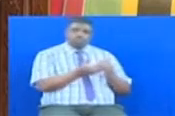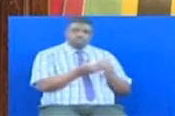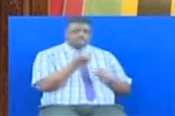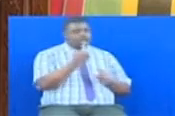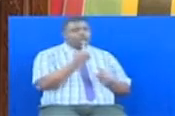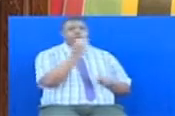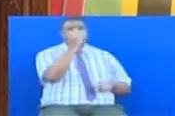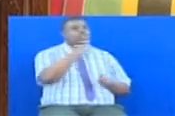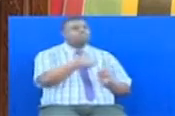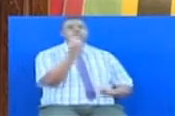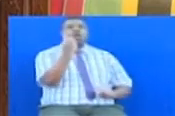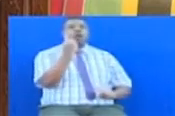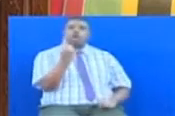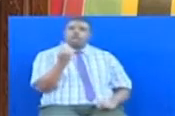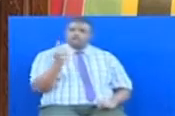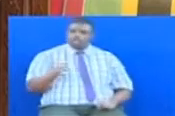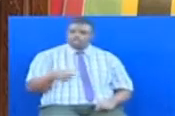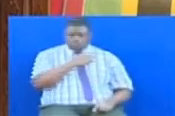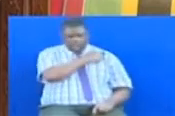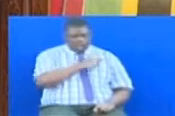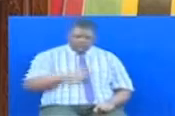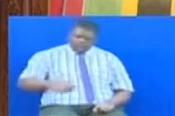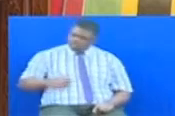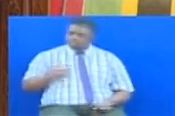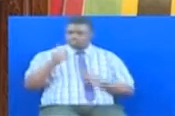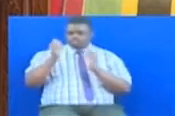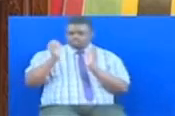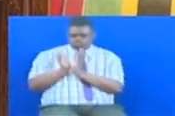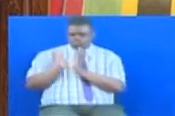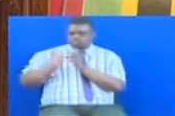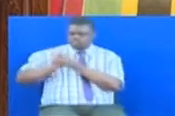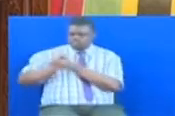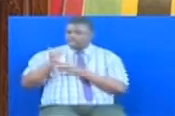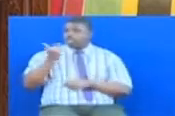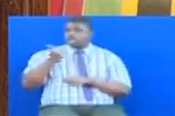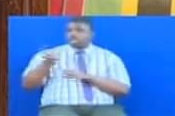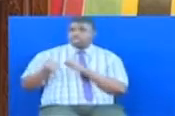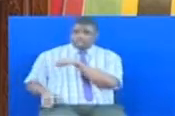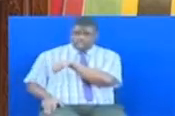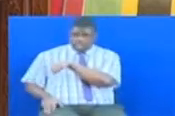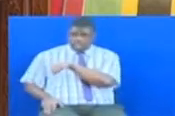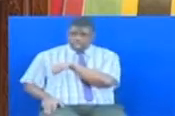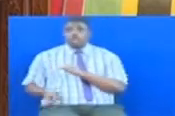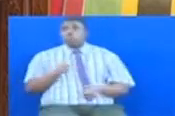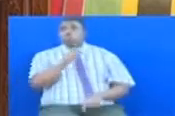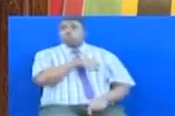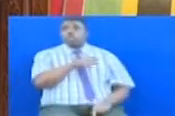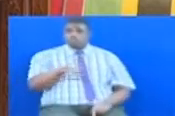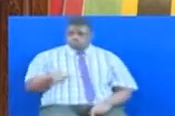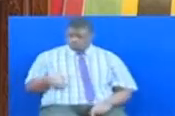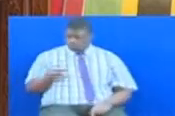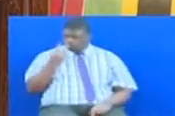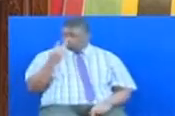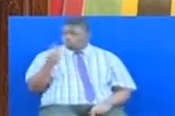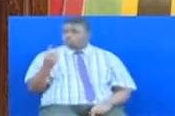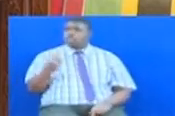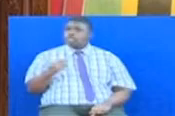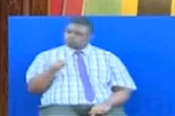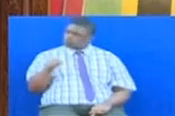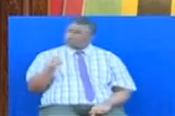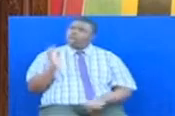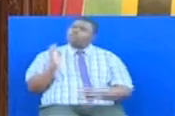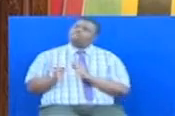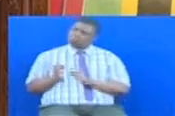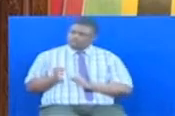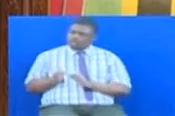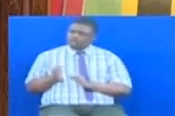100% 2020 akiwa rais wa Jamhuri ya Muungano wa Tanzania, kwa sababu Watanzania wamegundua anabeba maono ya nchi yetu